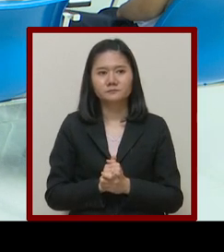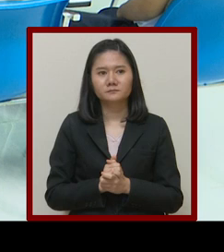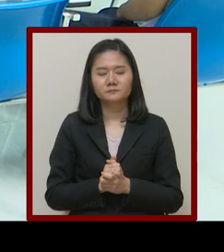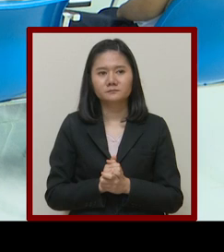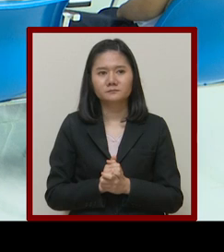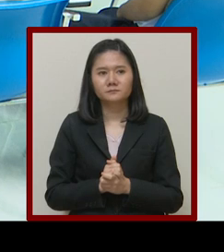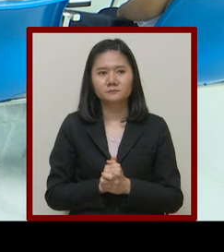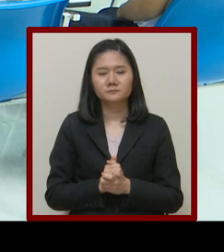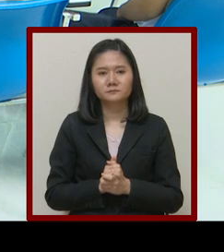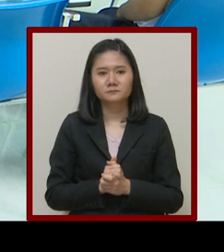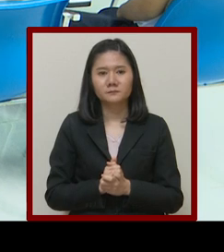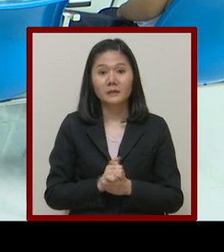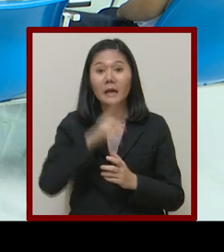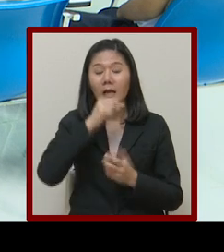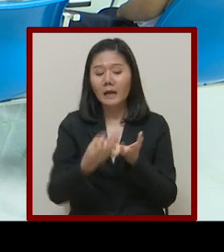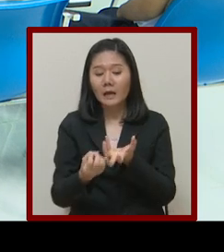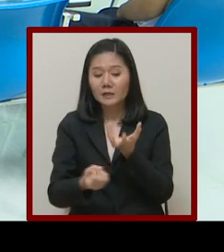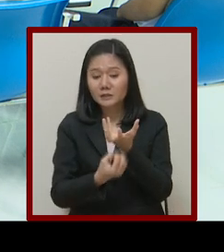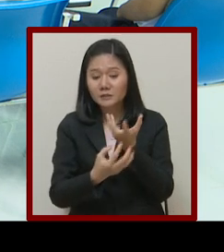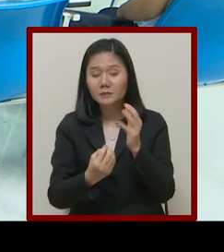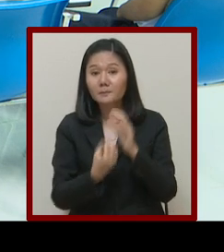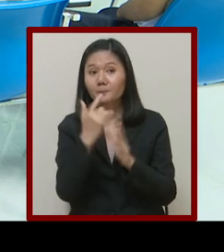น่องไก่1สมุนไพรค่ะ